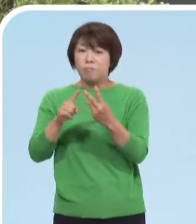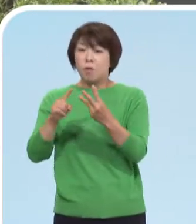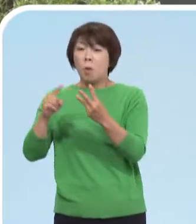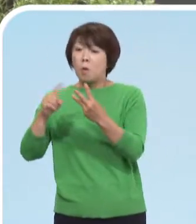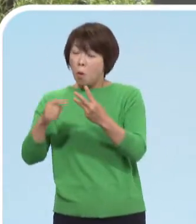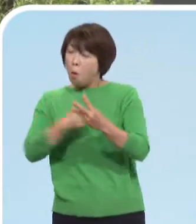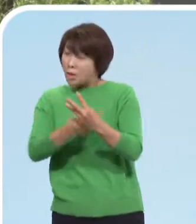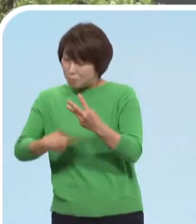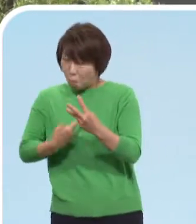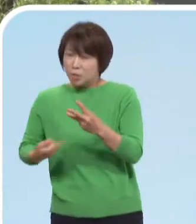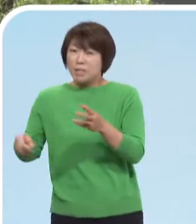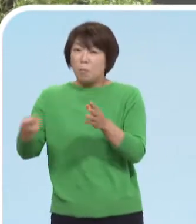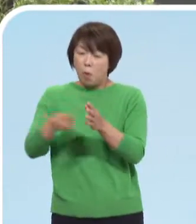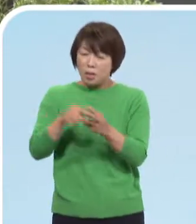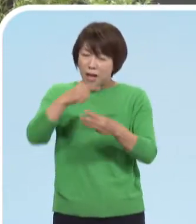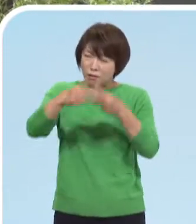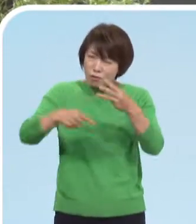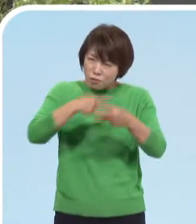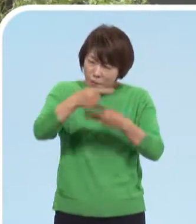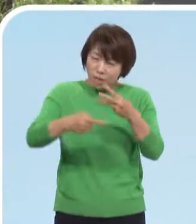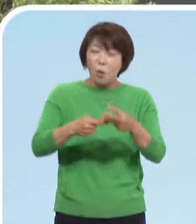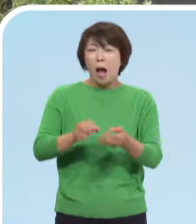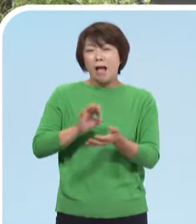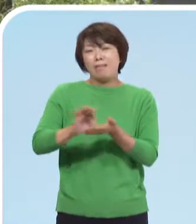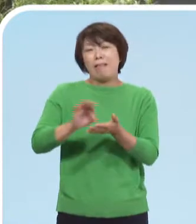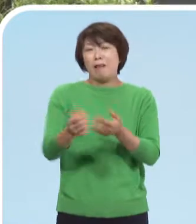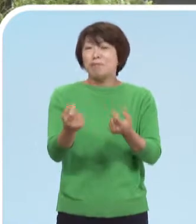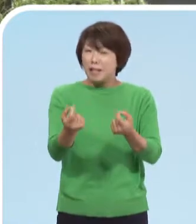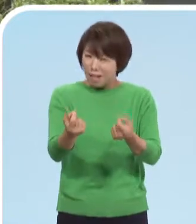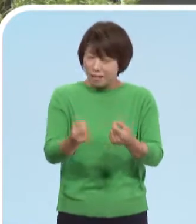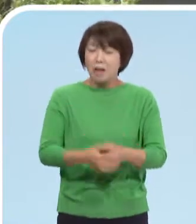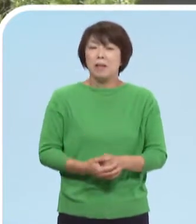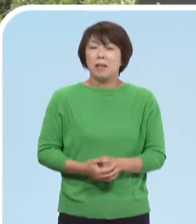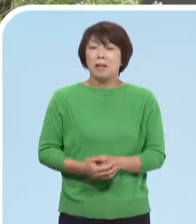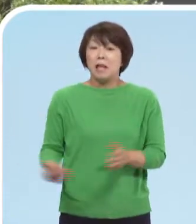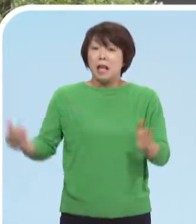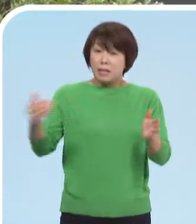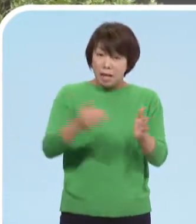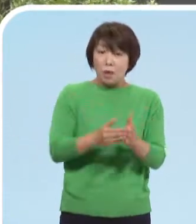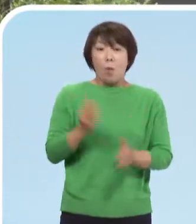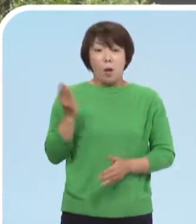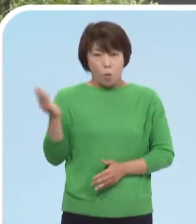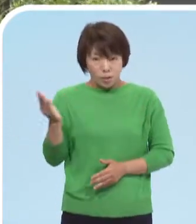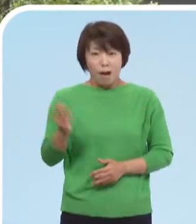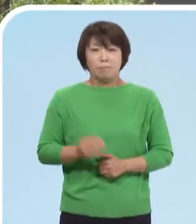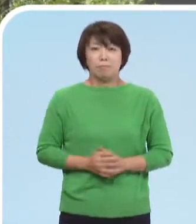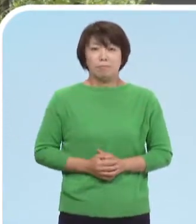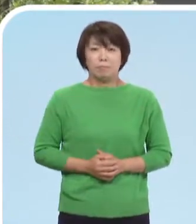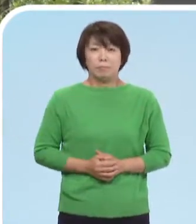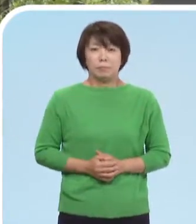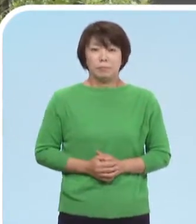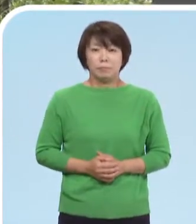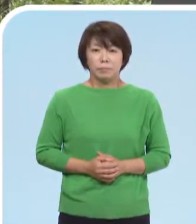してマルオさんの思い、もう全てがですね、こうリッチでしたね。それでは最後はこちら。